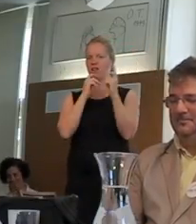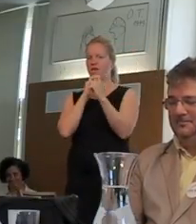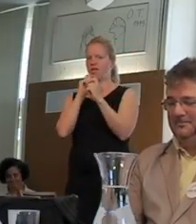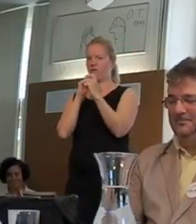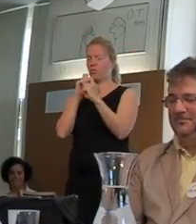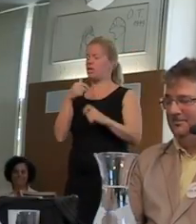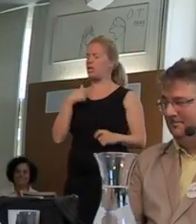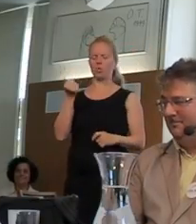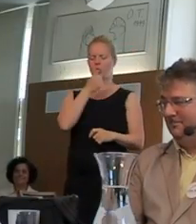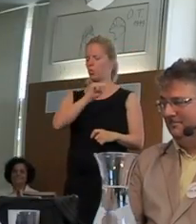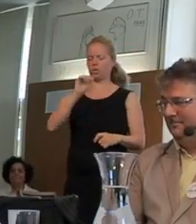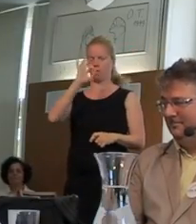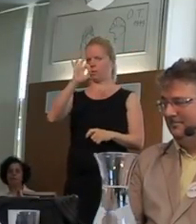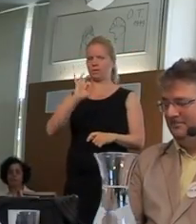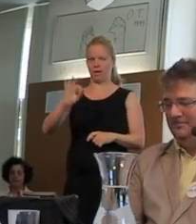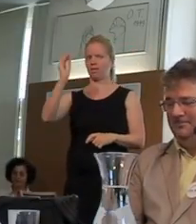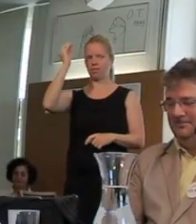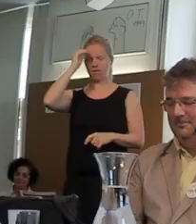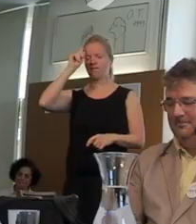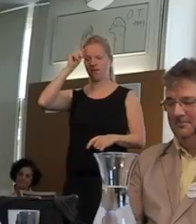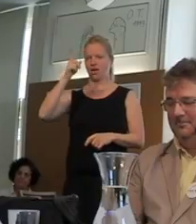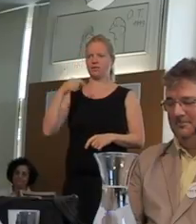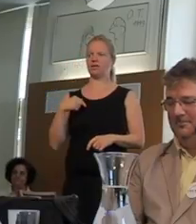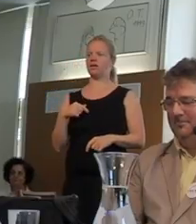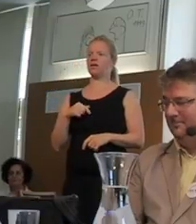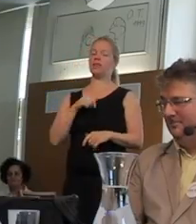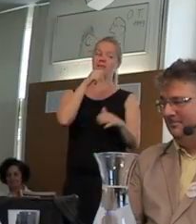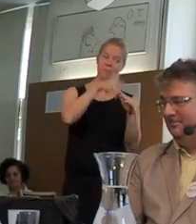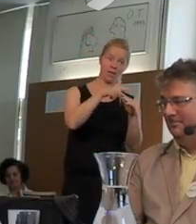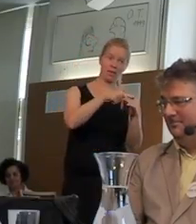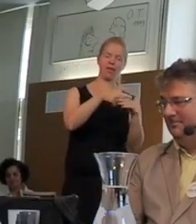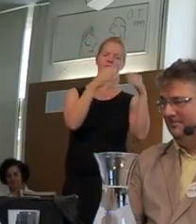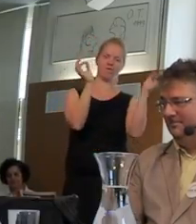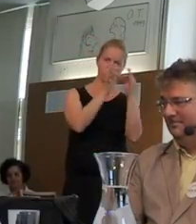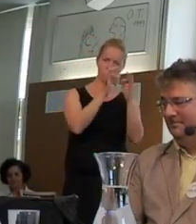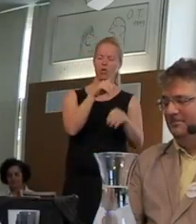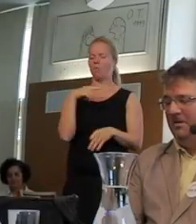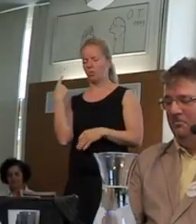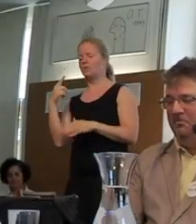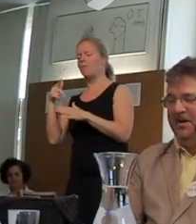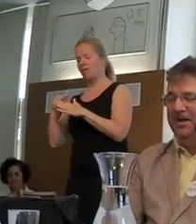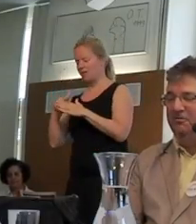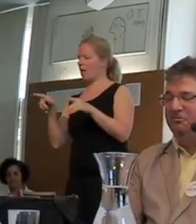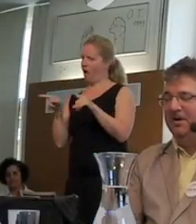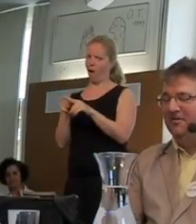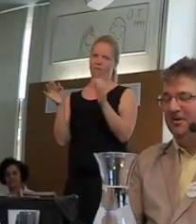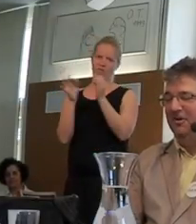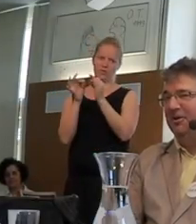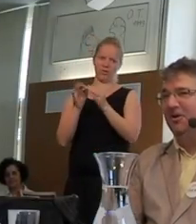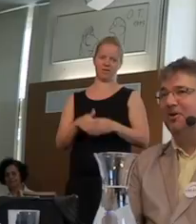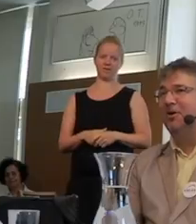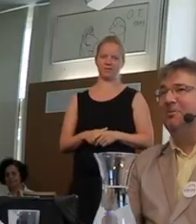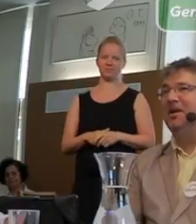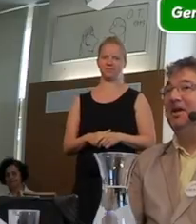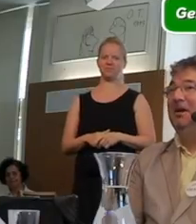ich hundertprozentig, das funktioniert bei Nichtbehinderten und es funktioniert bei uns genauso. War ja kein Zufall, dass ich die